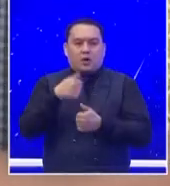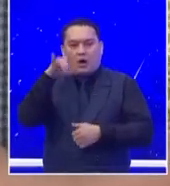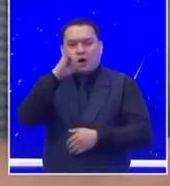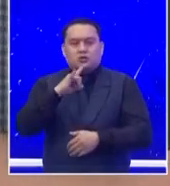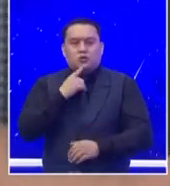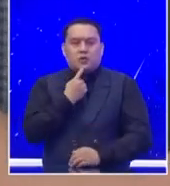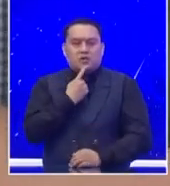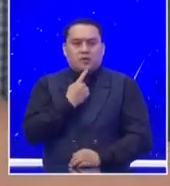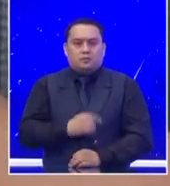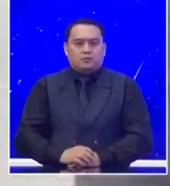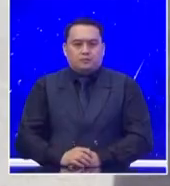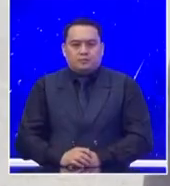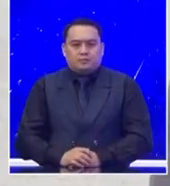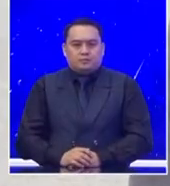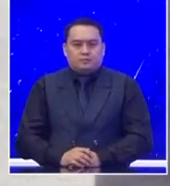казахскому языку.